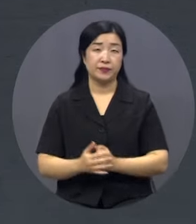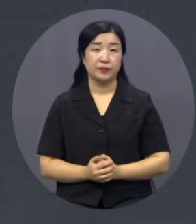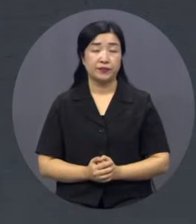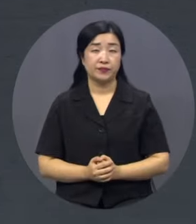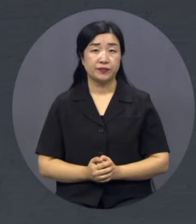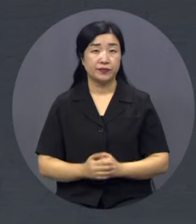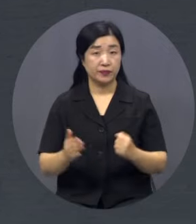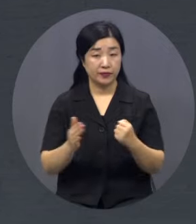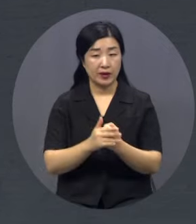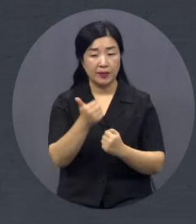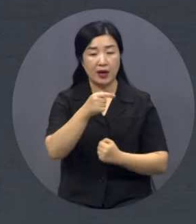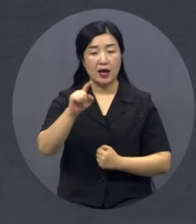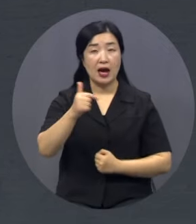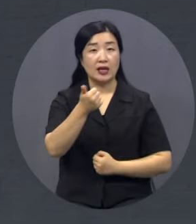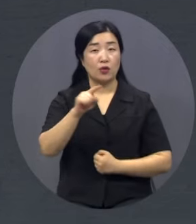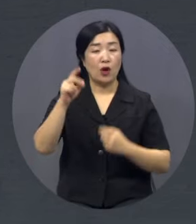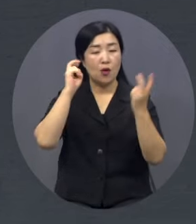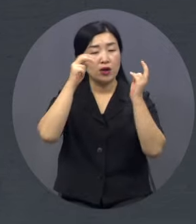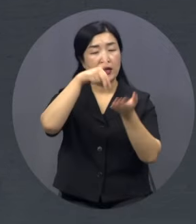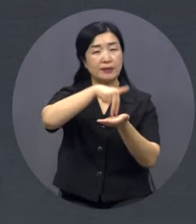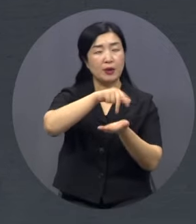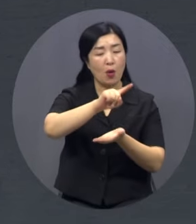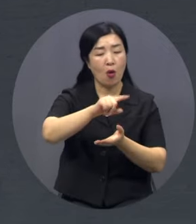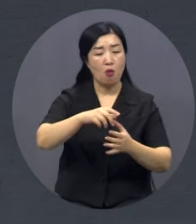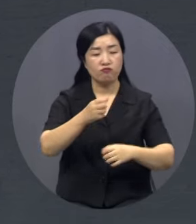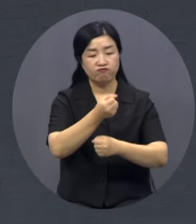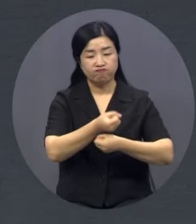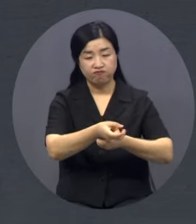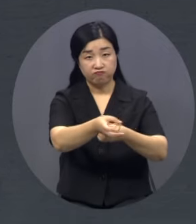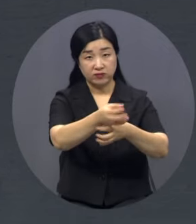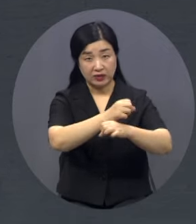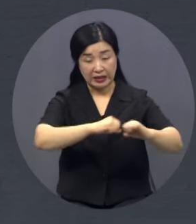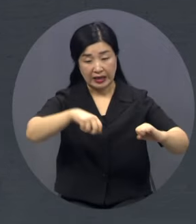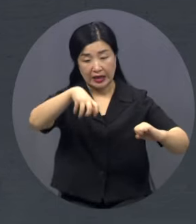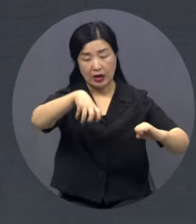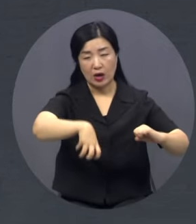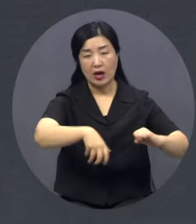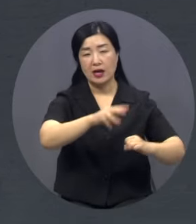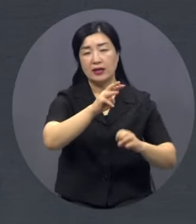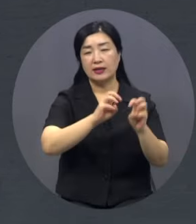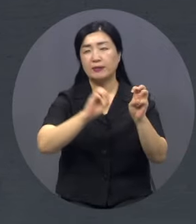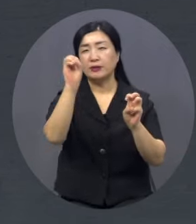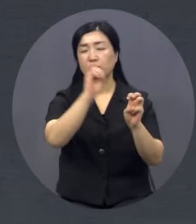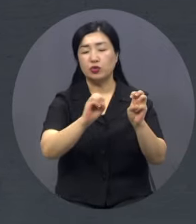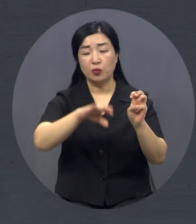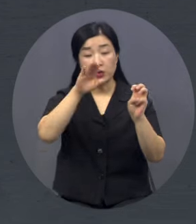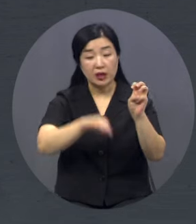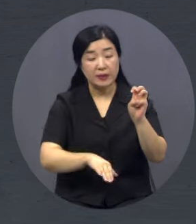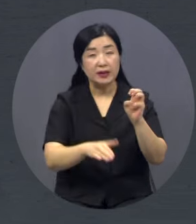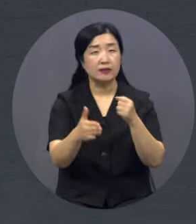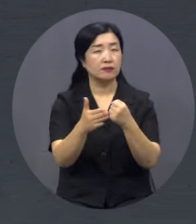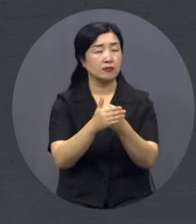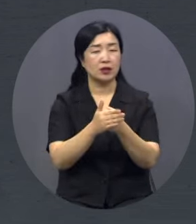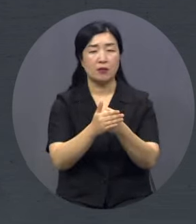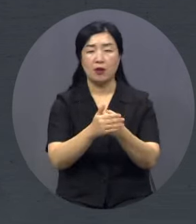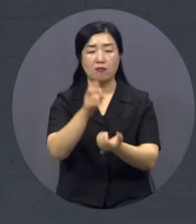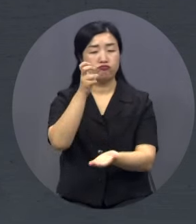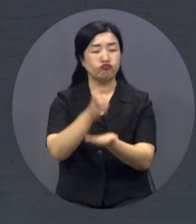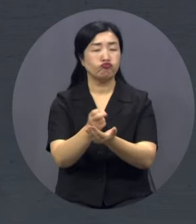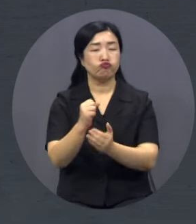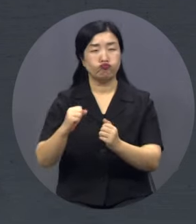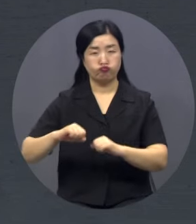이에 대해 화은 전체 부지에서 차지하는 숙박 설 부지면적이 30% 미만으로 관계 법령을